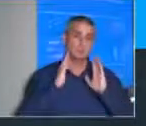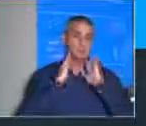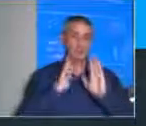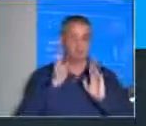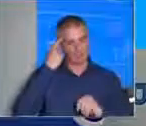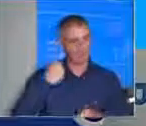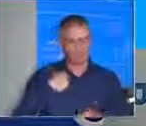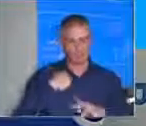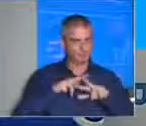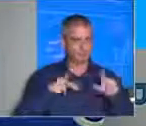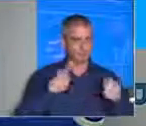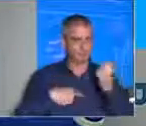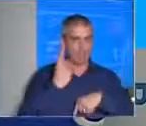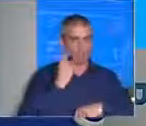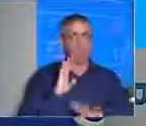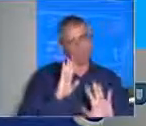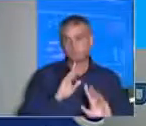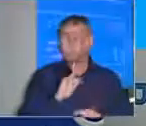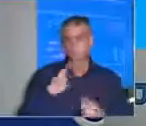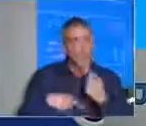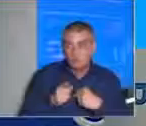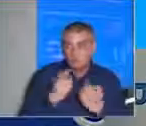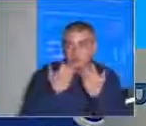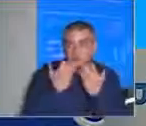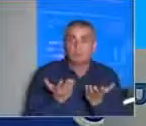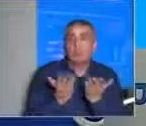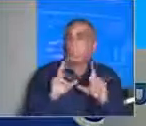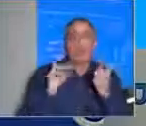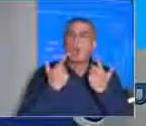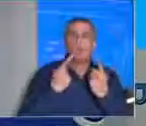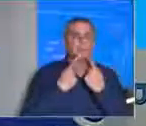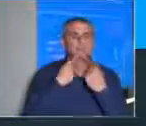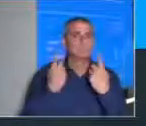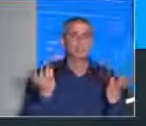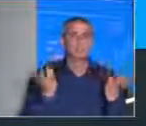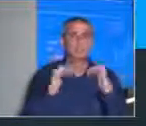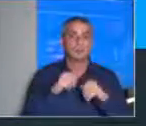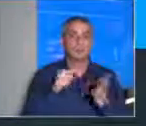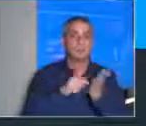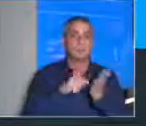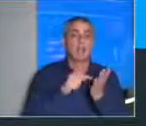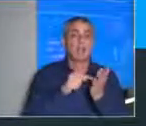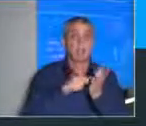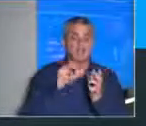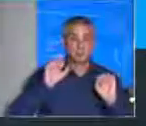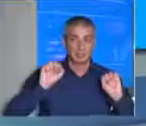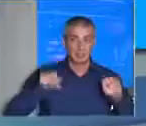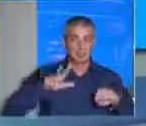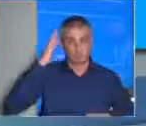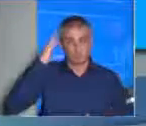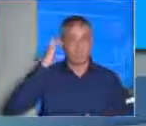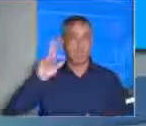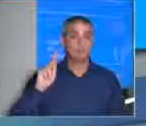בזה, לדעתי המצב בדיוק הפוך, אבל בואי נעבור... אבל זה לא הפוך, זה כל הסיפור, למה בעצם השיחות התמודדות? כנראה שלא נסכים... כי קים ג'ונג